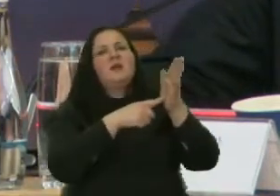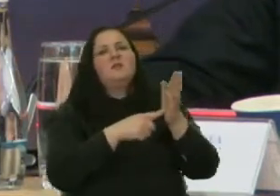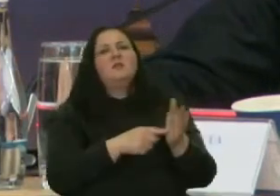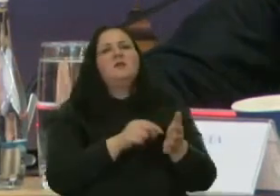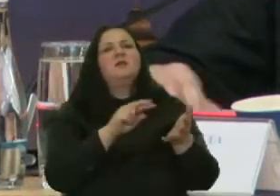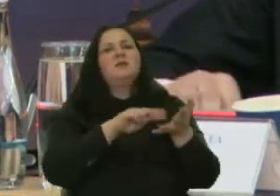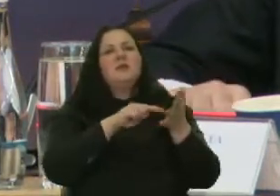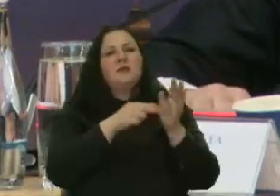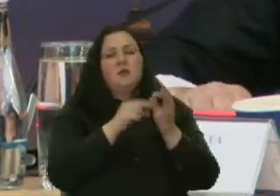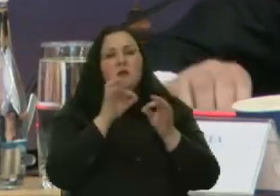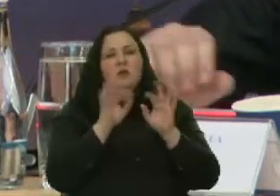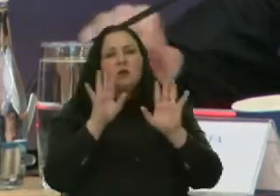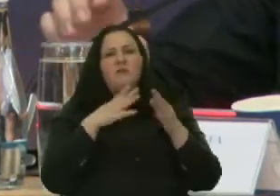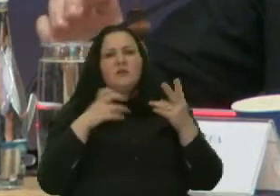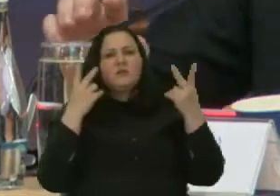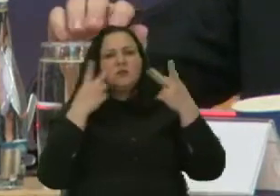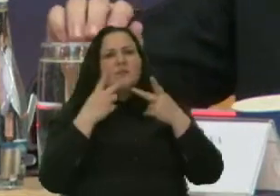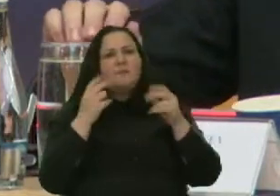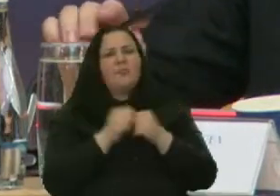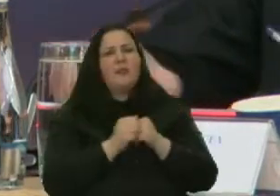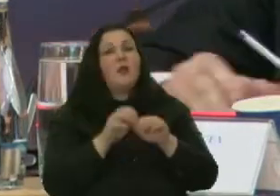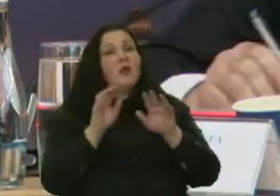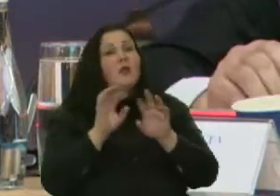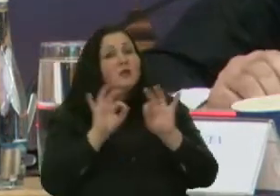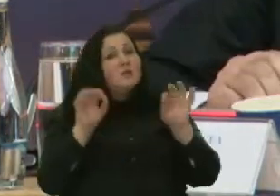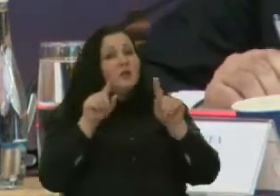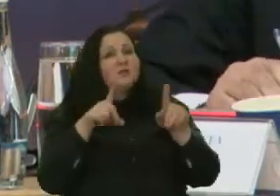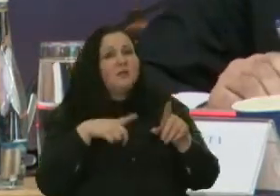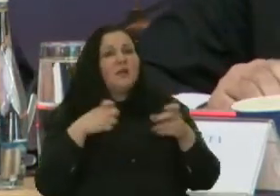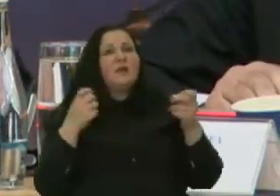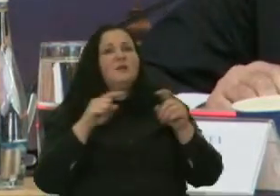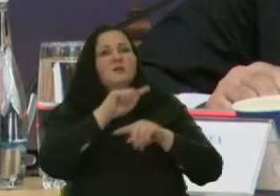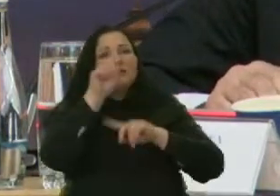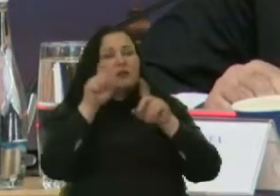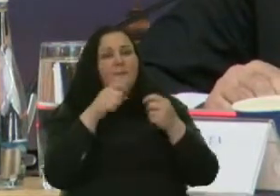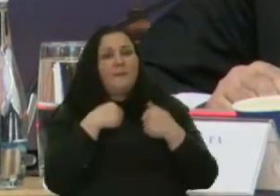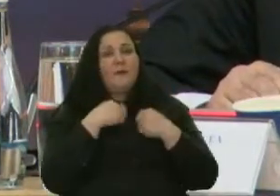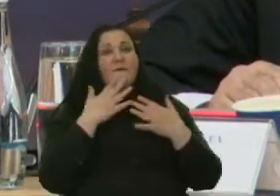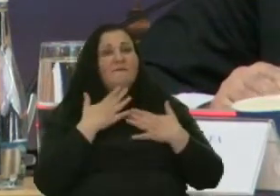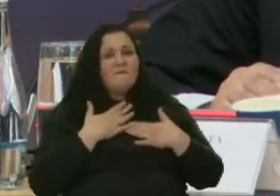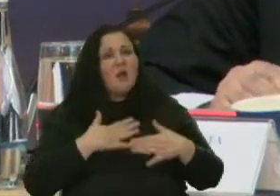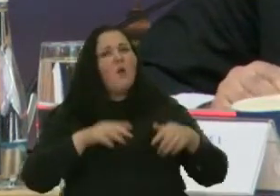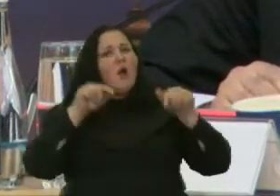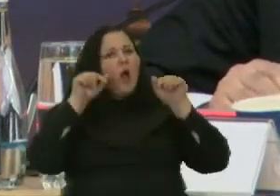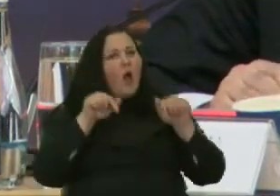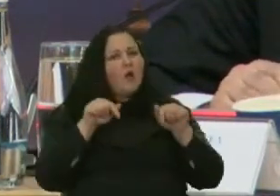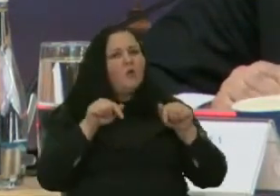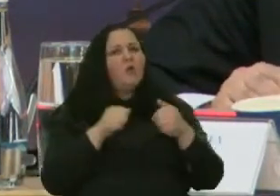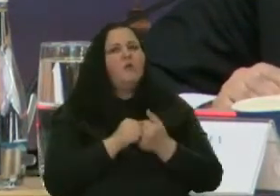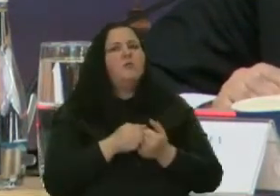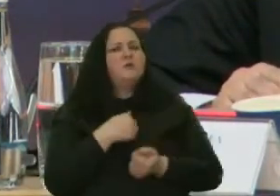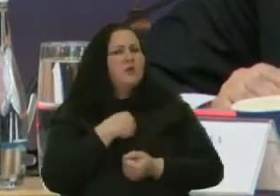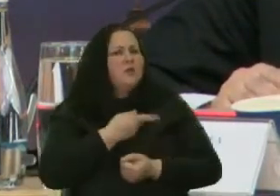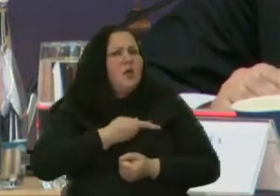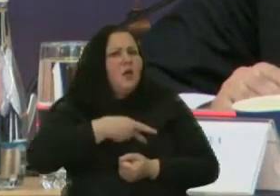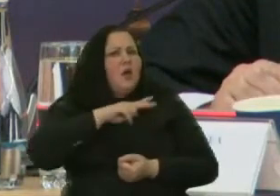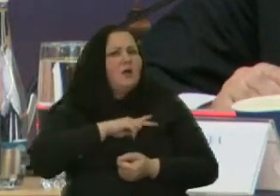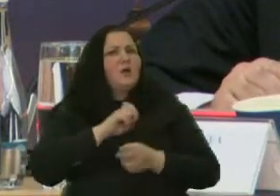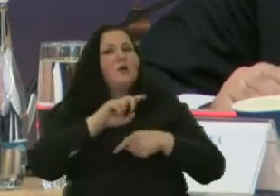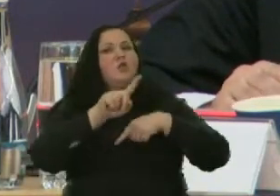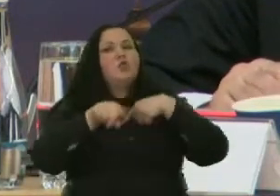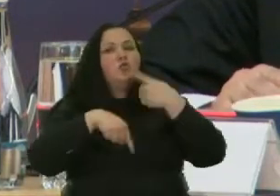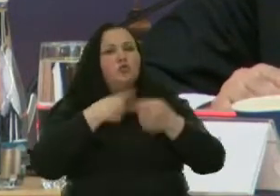asta era rugămintea să înțelegeți ă exact asta era întrebarea mea voiam acuma în în ședința de consiliu să ne asumăm că după